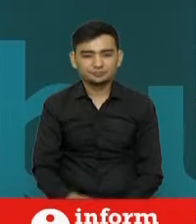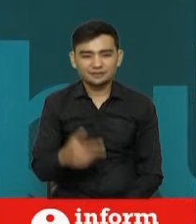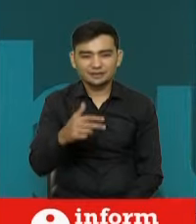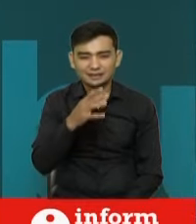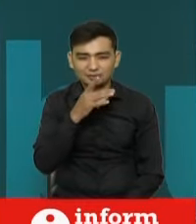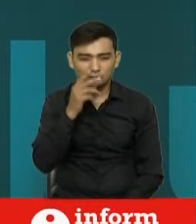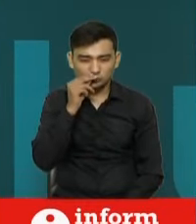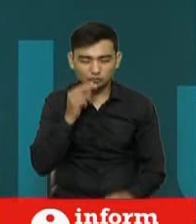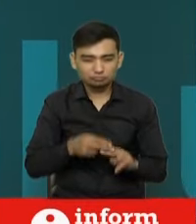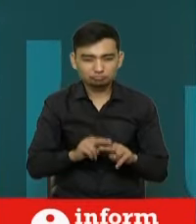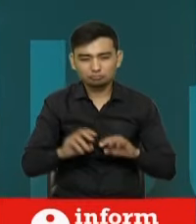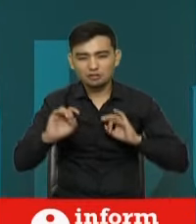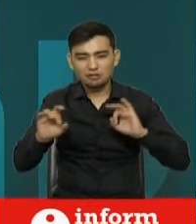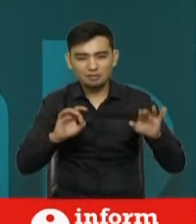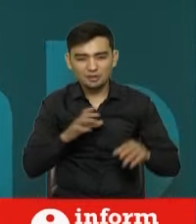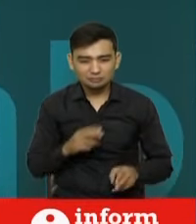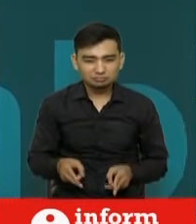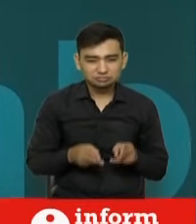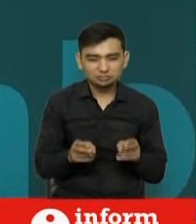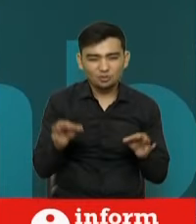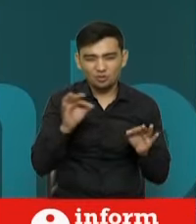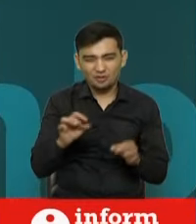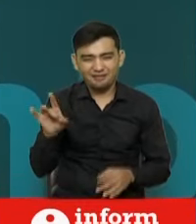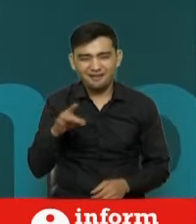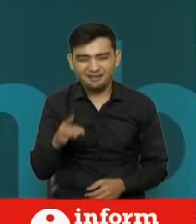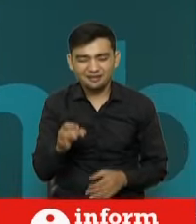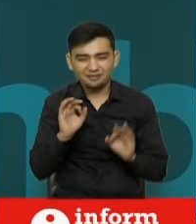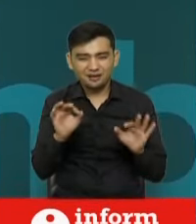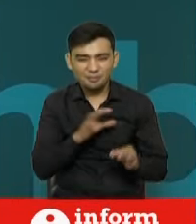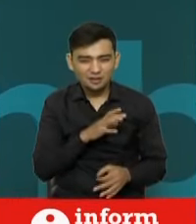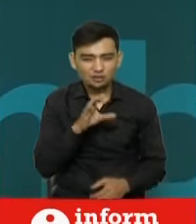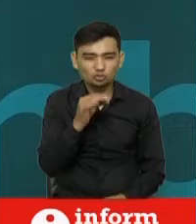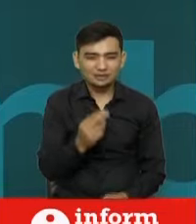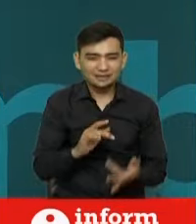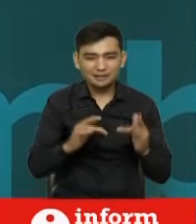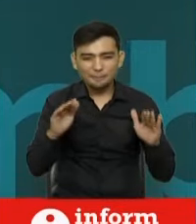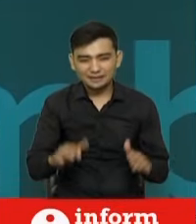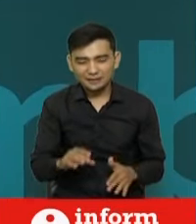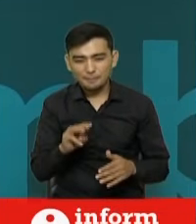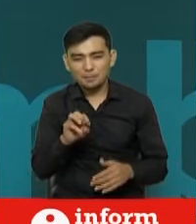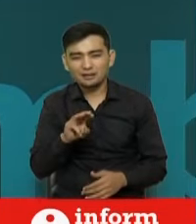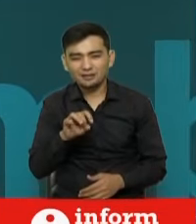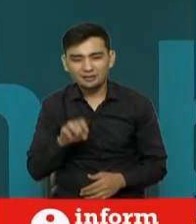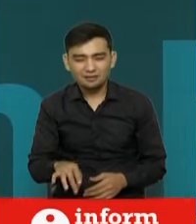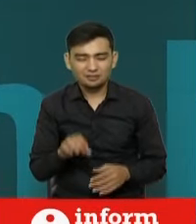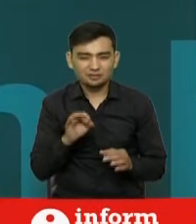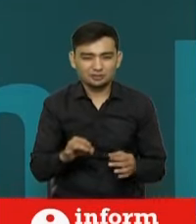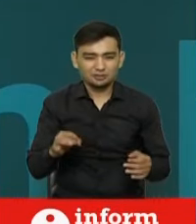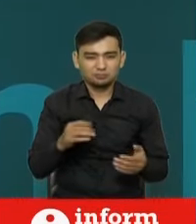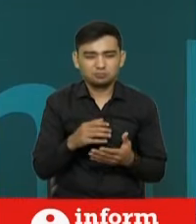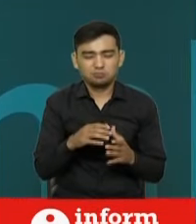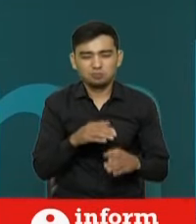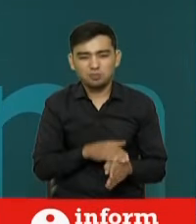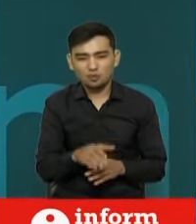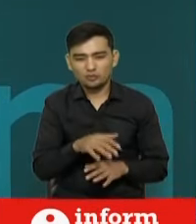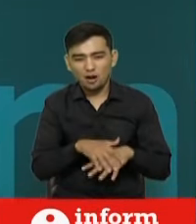30-летний мужчина исповедовал радикальную религиозную идеологию. Он распространял в социальных сетях материалы, пропагандирующие неполноценность